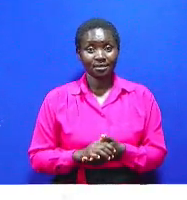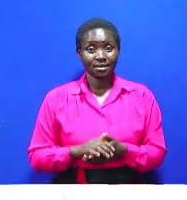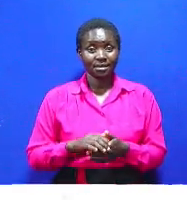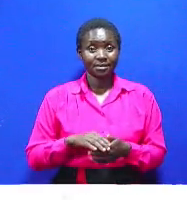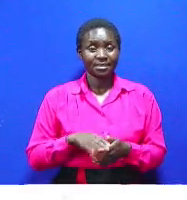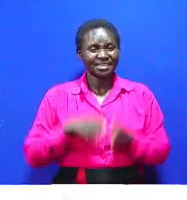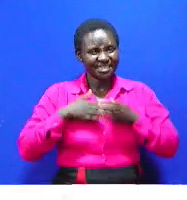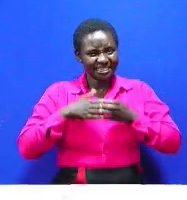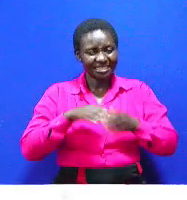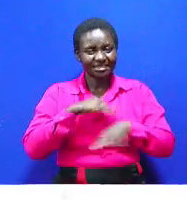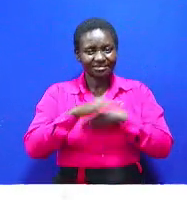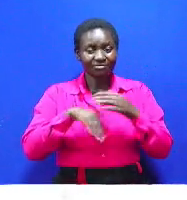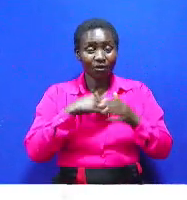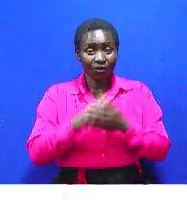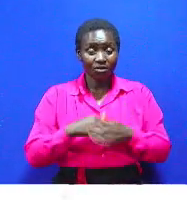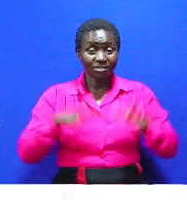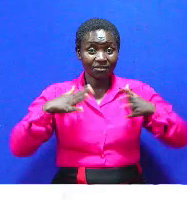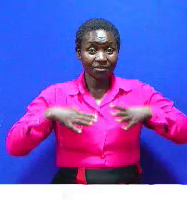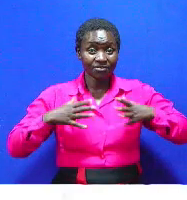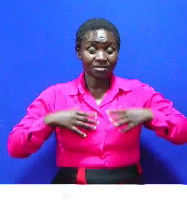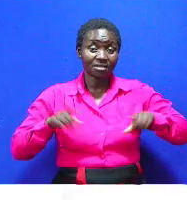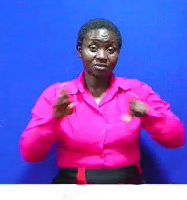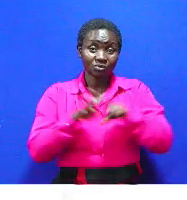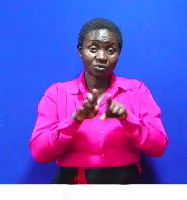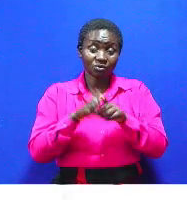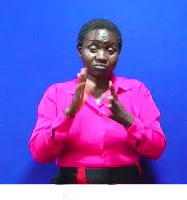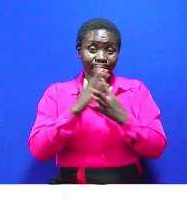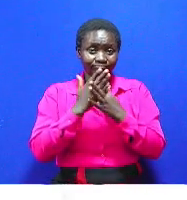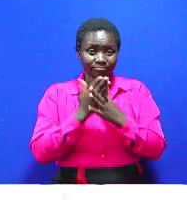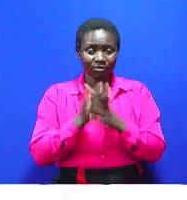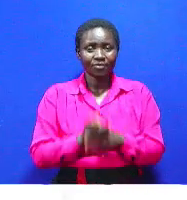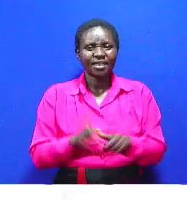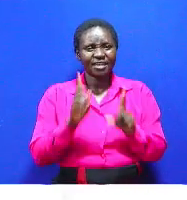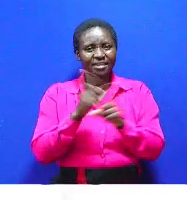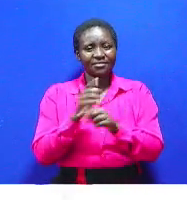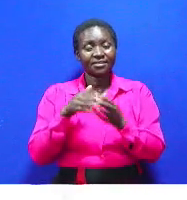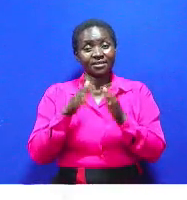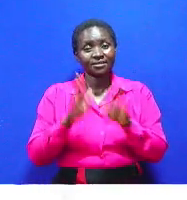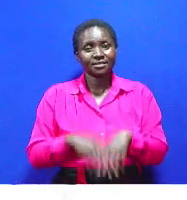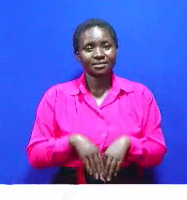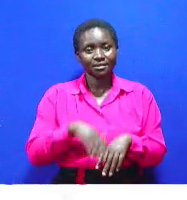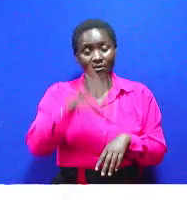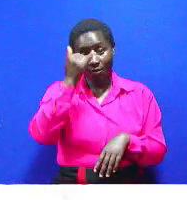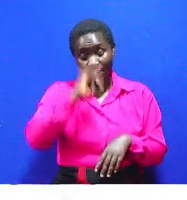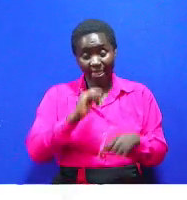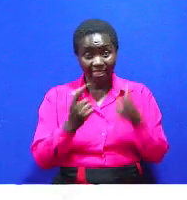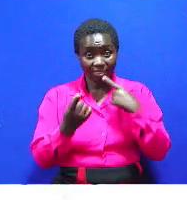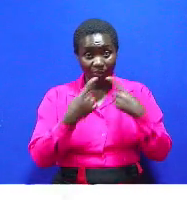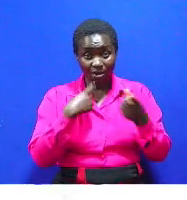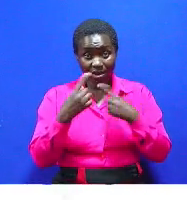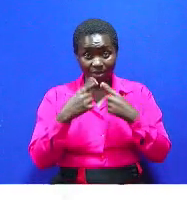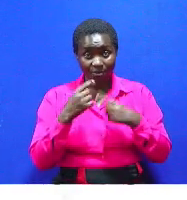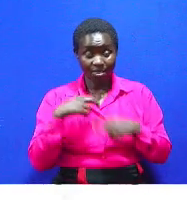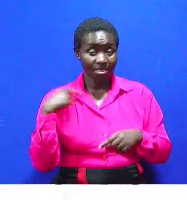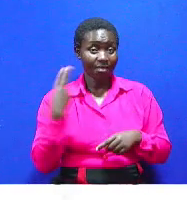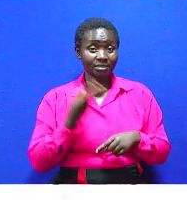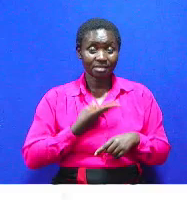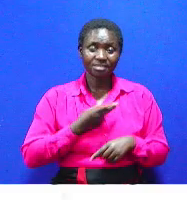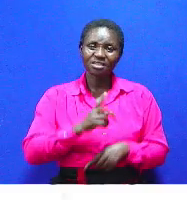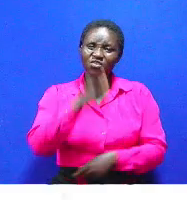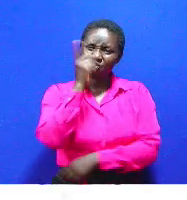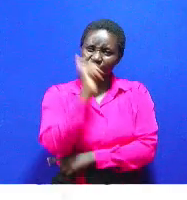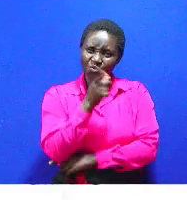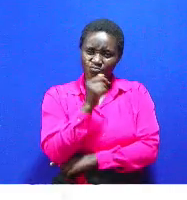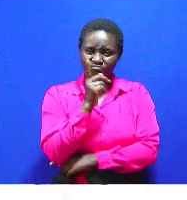bari abanyali bari pot masaba na chachi mbabwa tabarai babo tika intutwe kwanira buno munyali bari ayeni ngo to kwanira ku